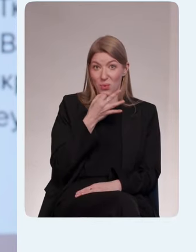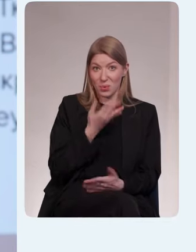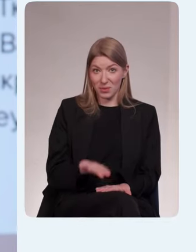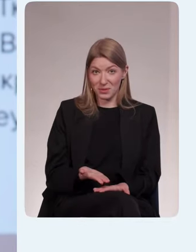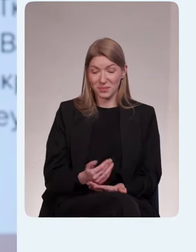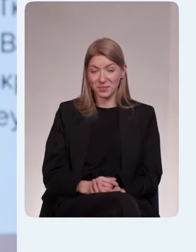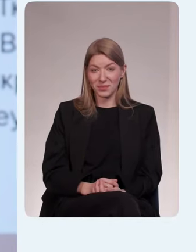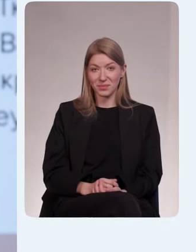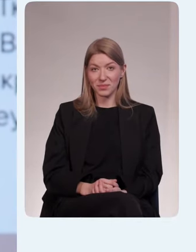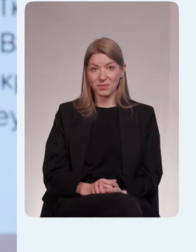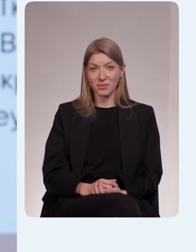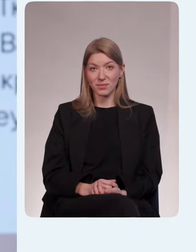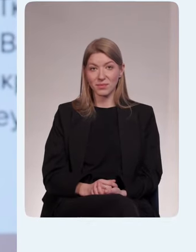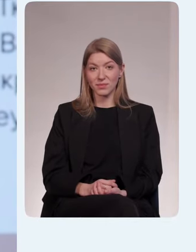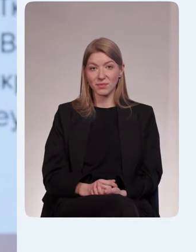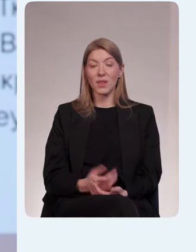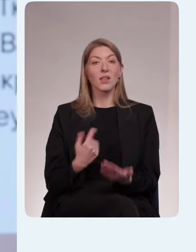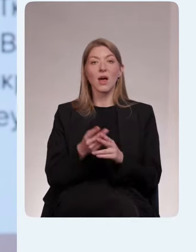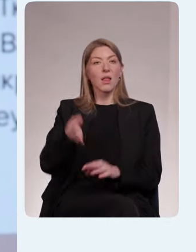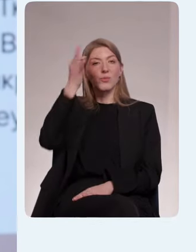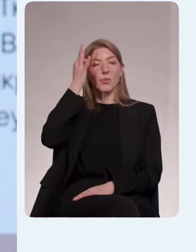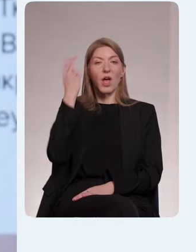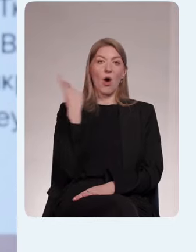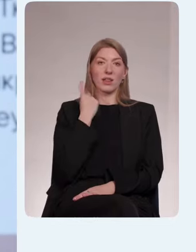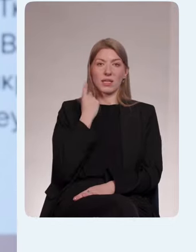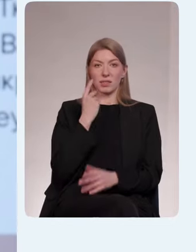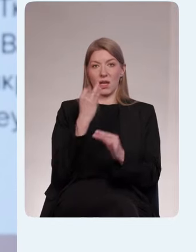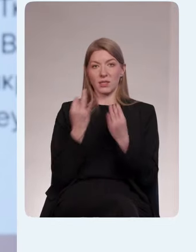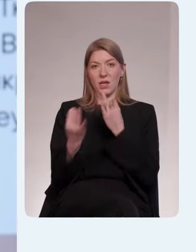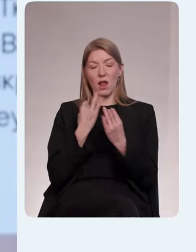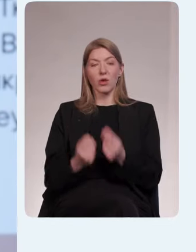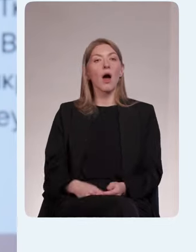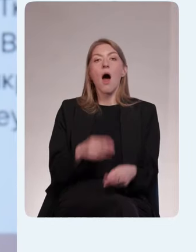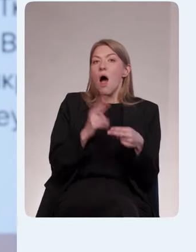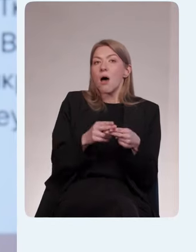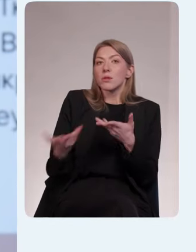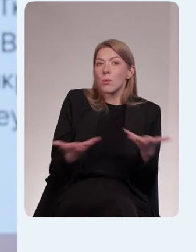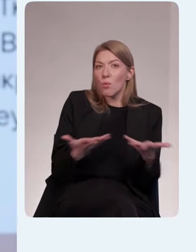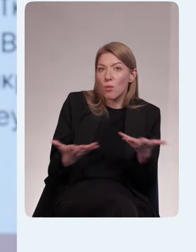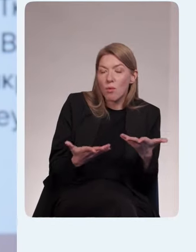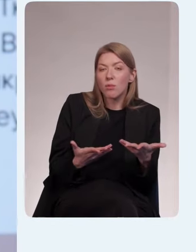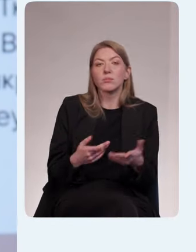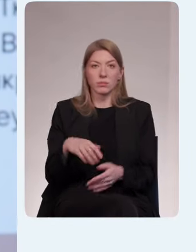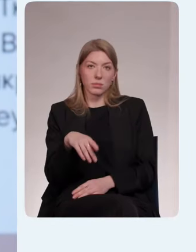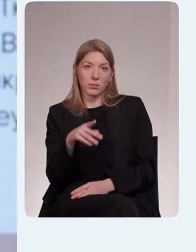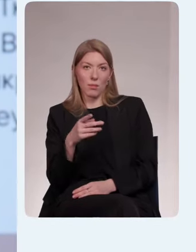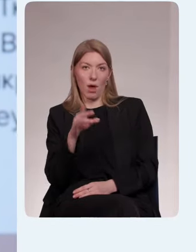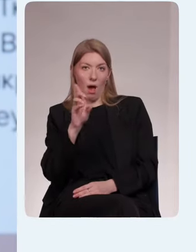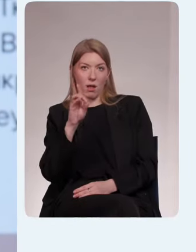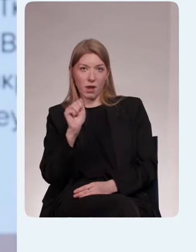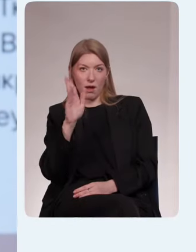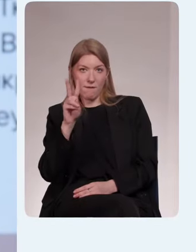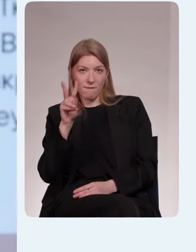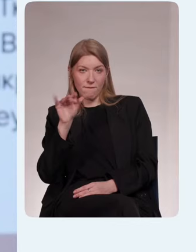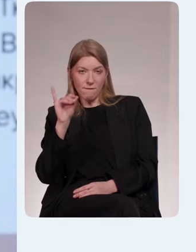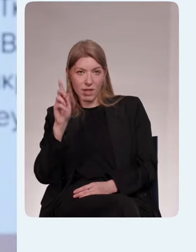диалоги из учебника по английскому. Типа, what's your name? David. How old are you?